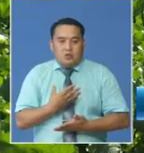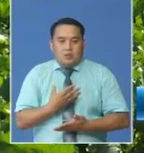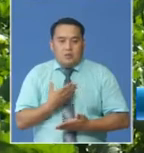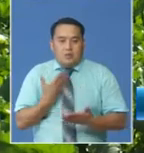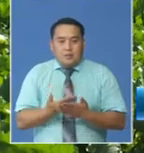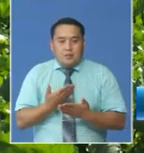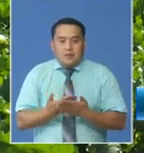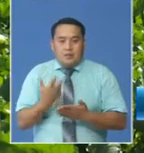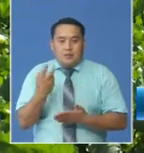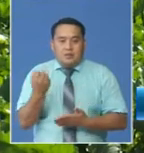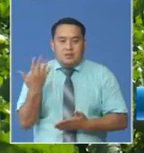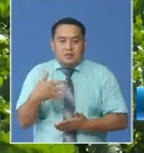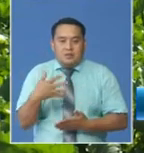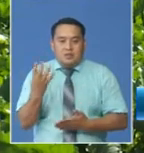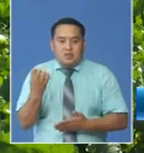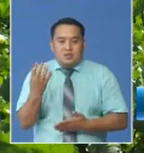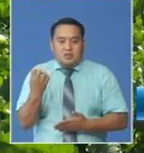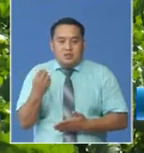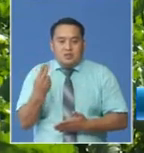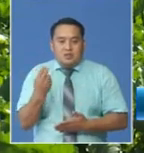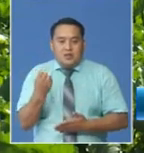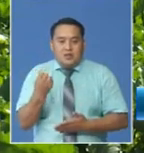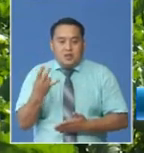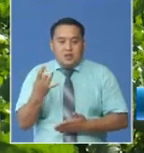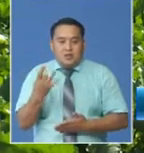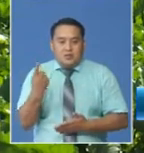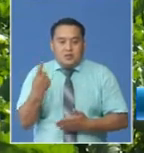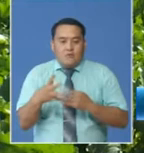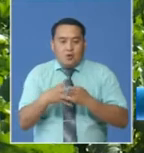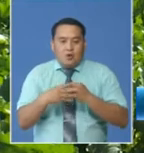где-то примерно 350-400 центнеров с гектара,